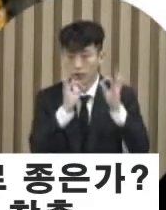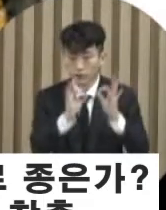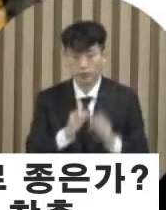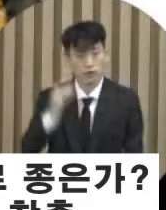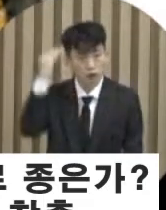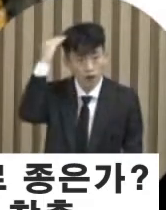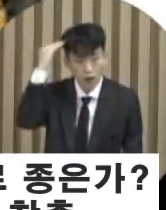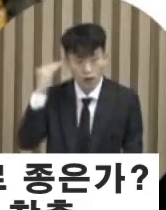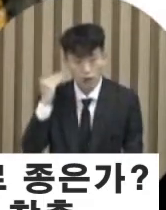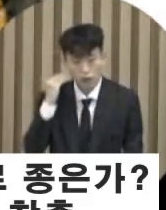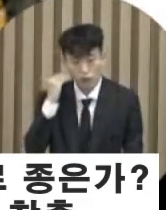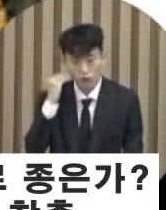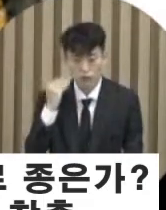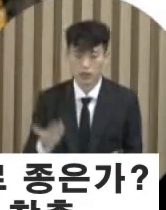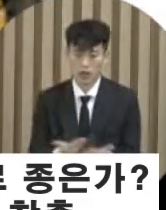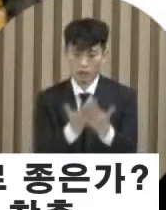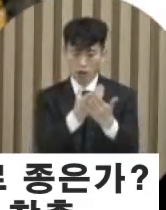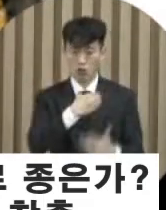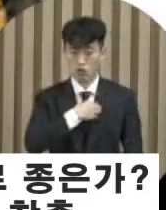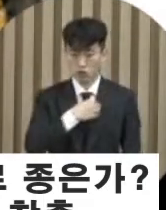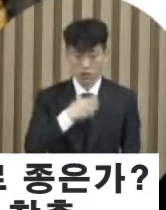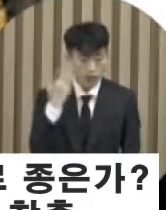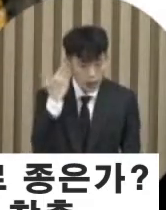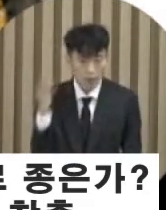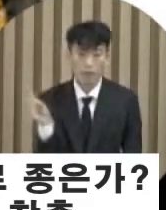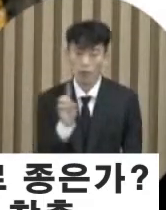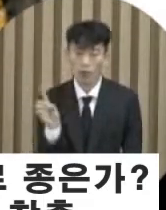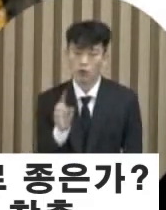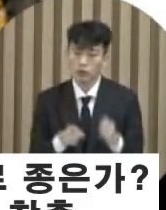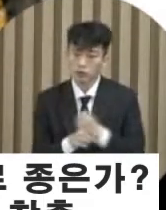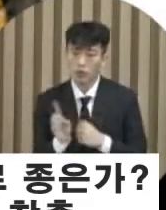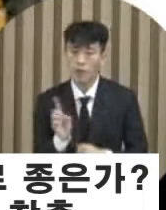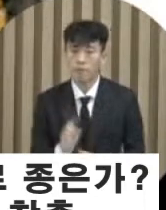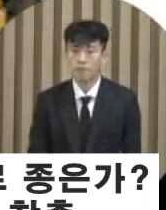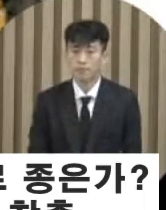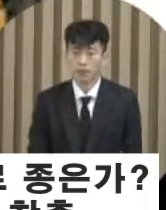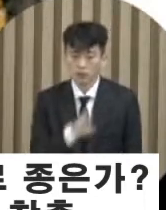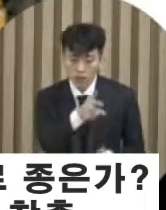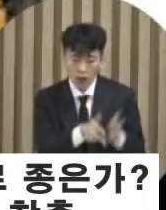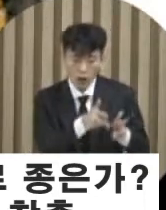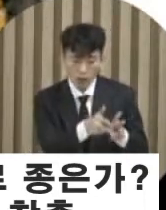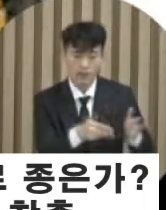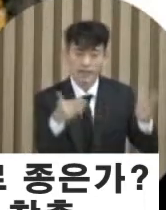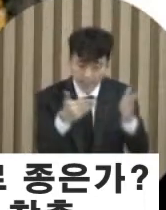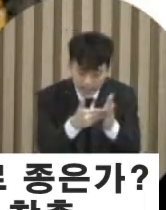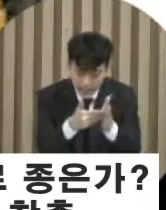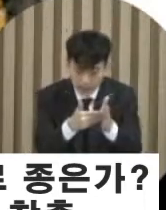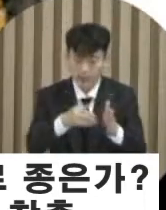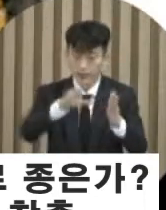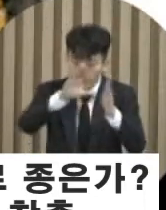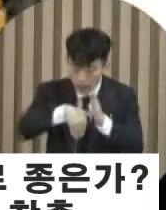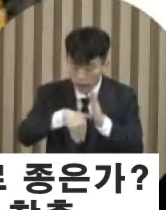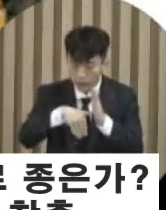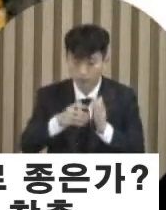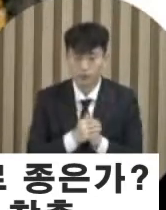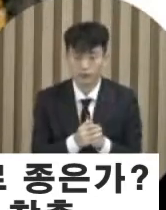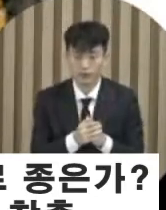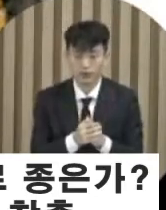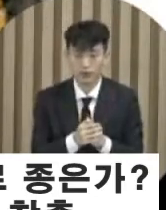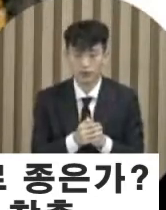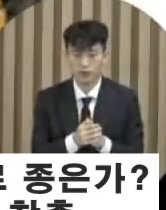개발부담금 제도에 적용하는 개발이익의 개념은 실제 개발사업 인허가 시점과 사업 종료 시점 사이에 정상지가